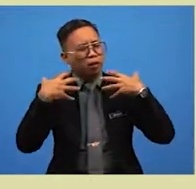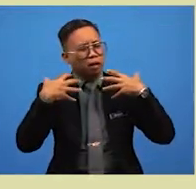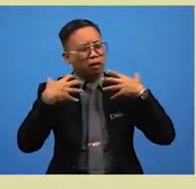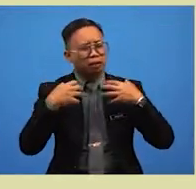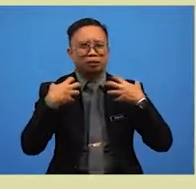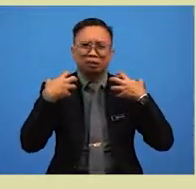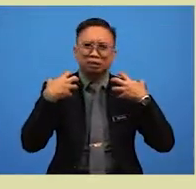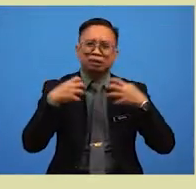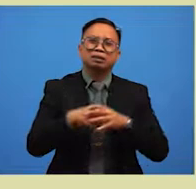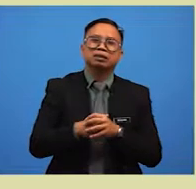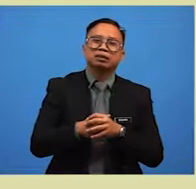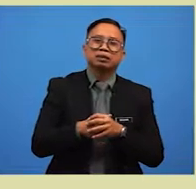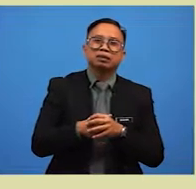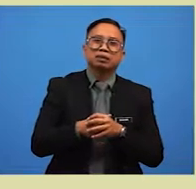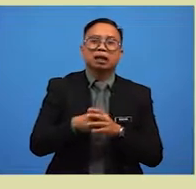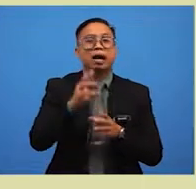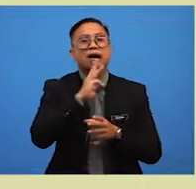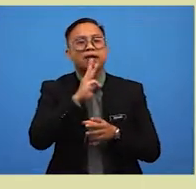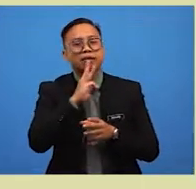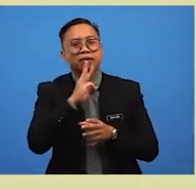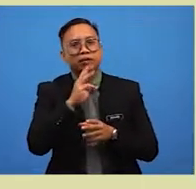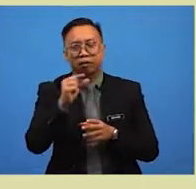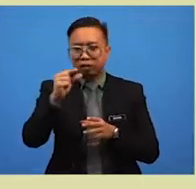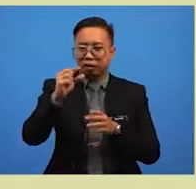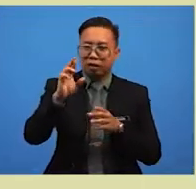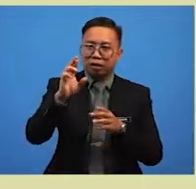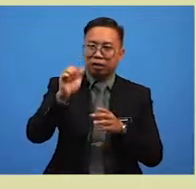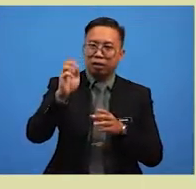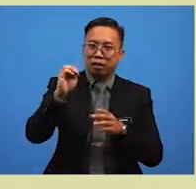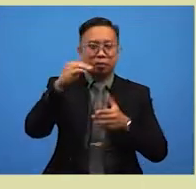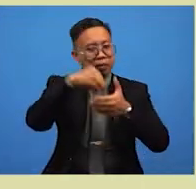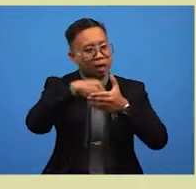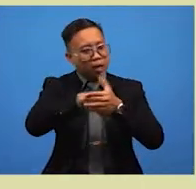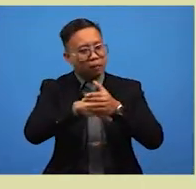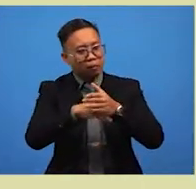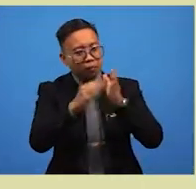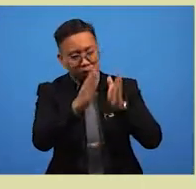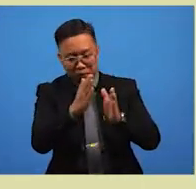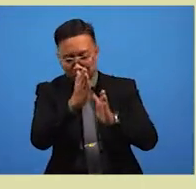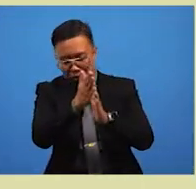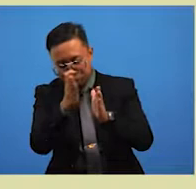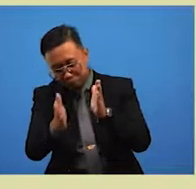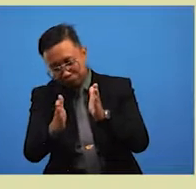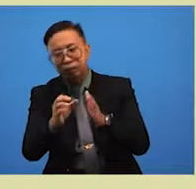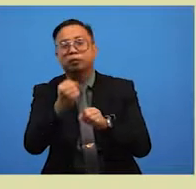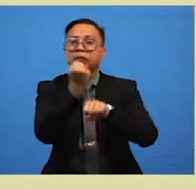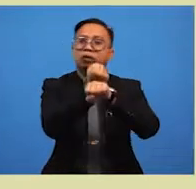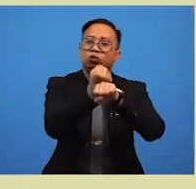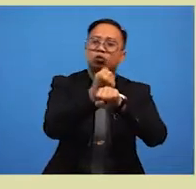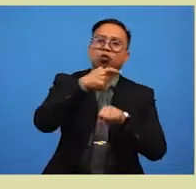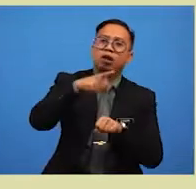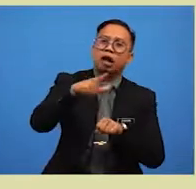akan tersejat. Manakala, garam akan tertinggal pada celah-celah batuan.